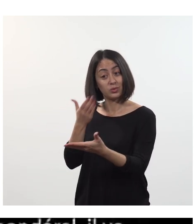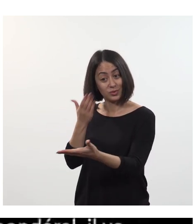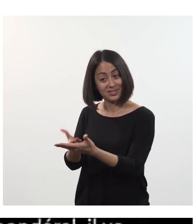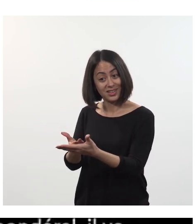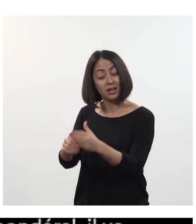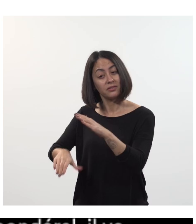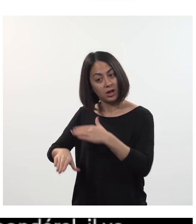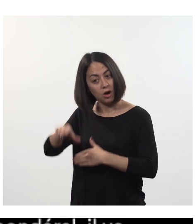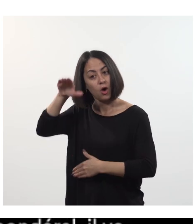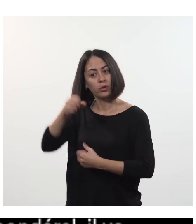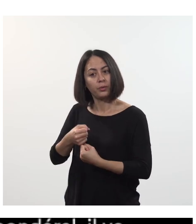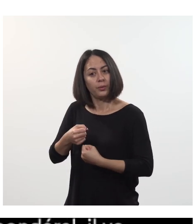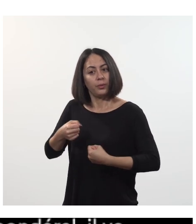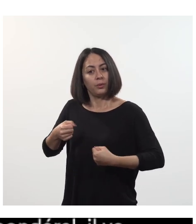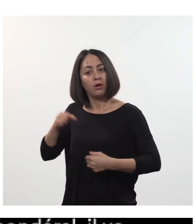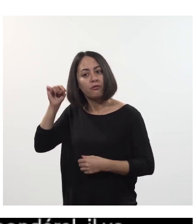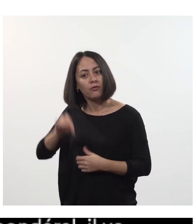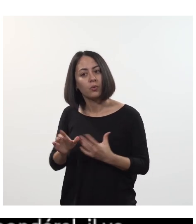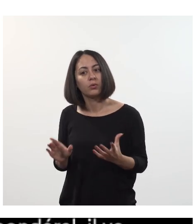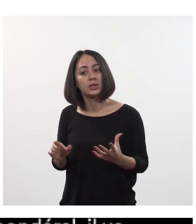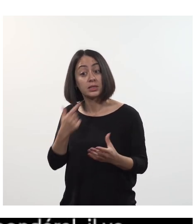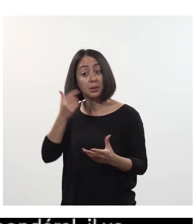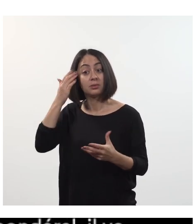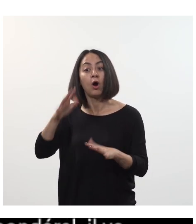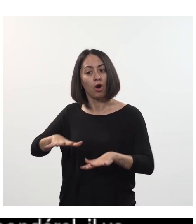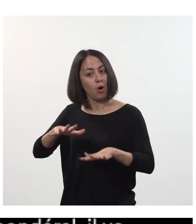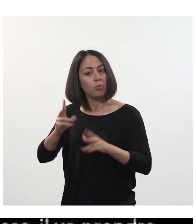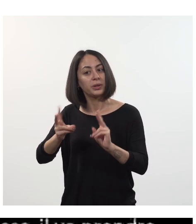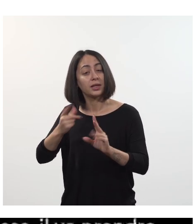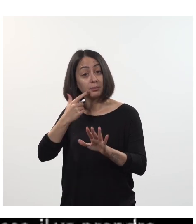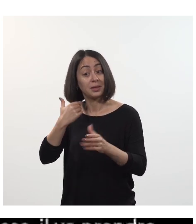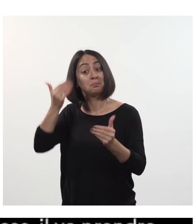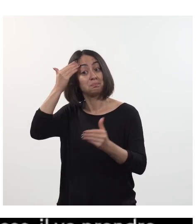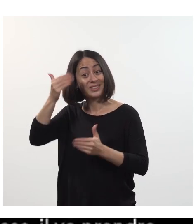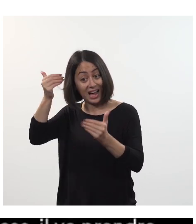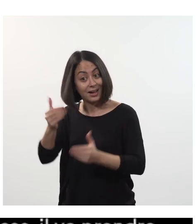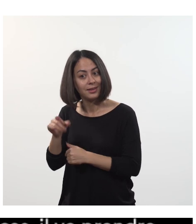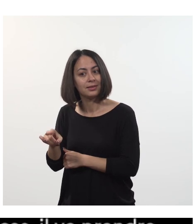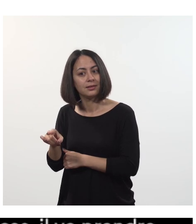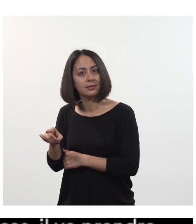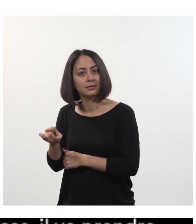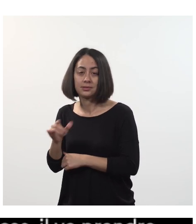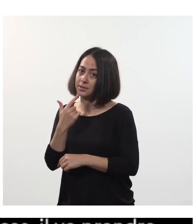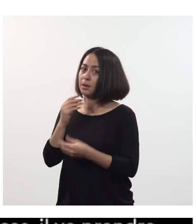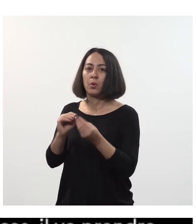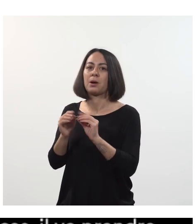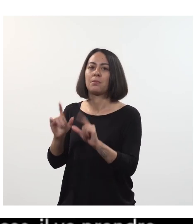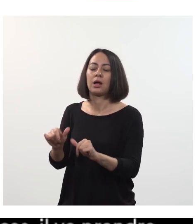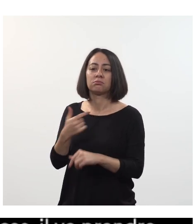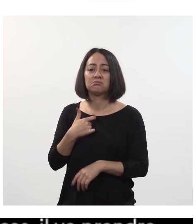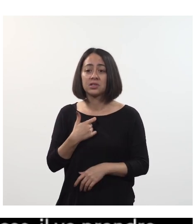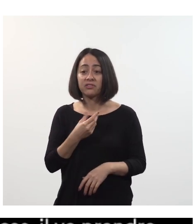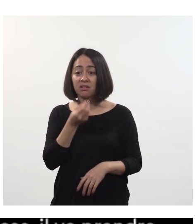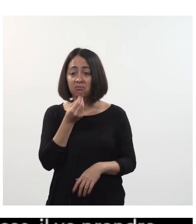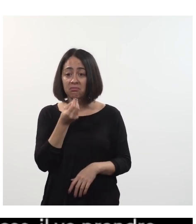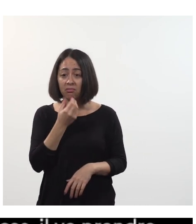poids. Donc s'il s'arrête de grandir et de prendre du poids, c'est qu'il y a un problème. Une personne qui va perdre l'appétit, plein de raisons, hein,